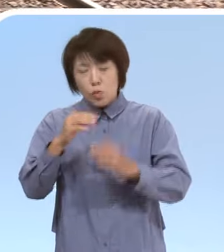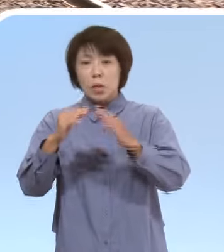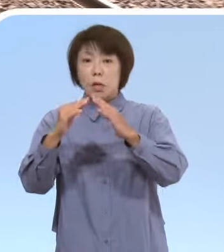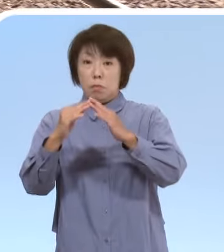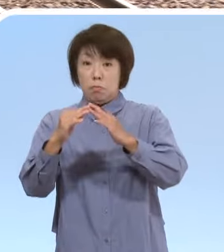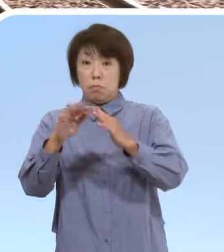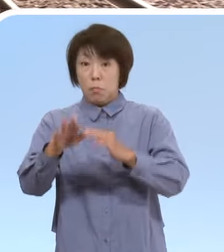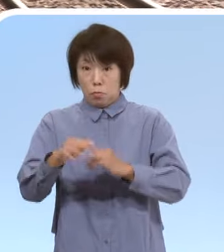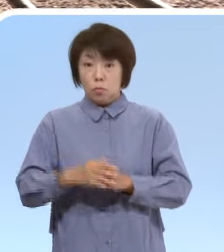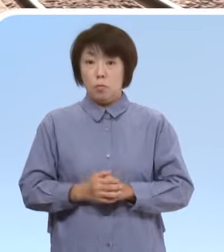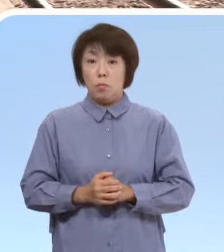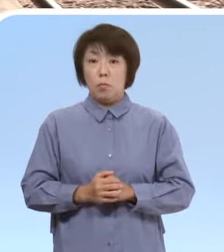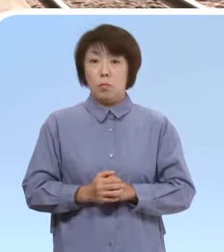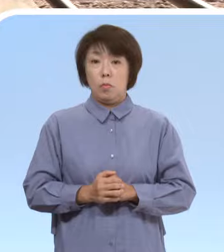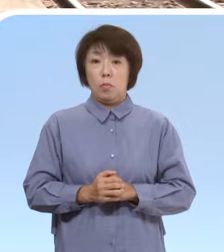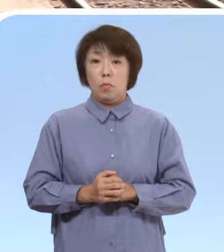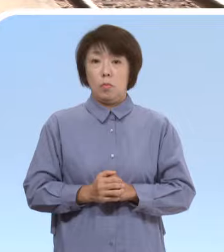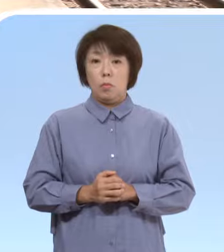です。